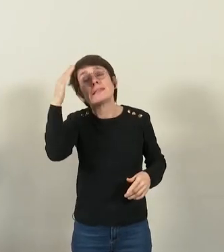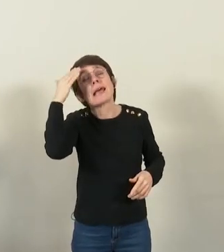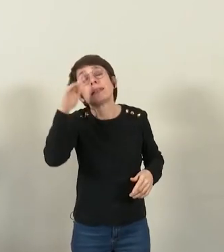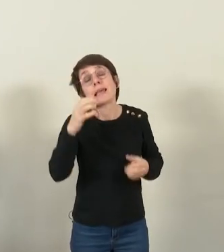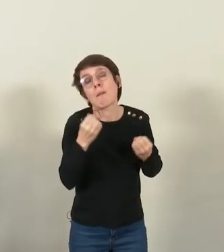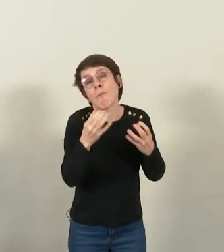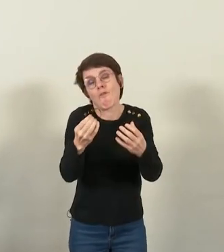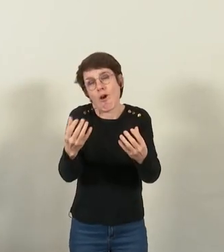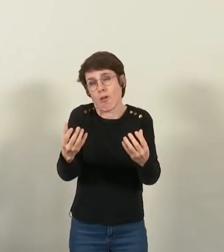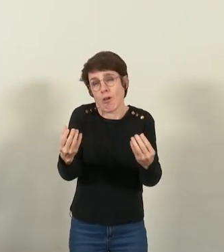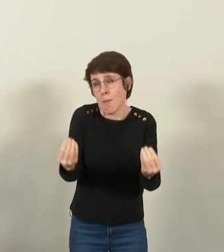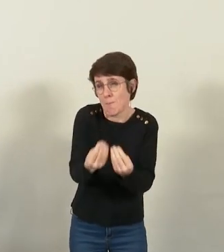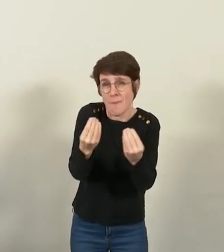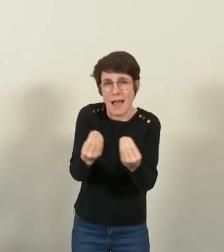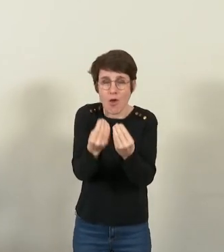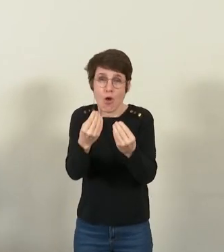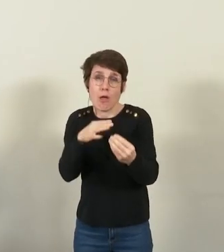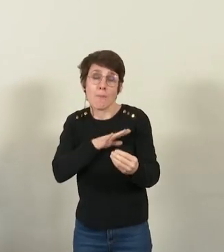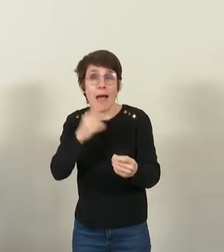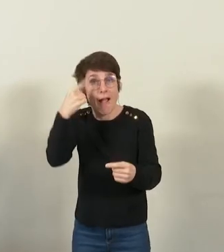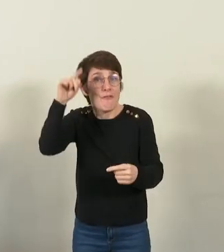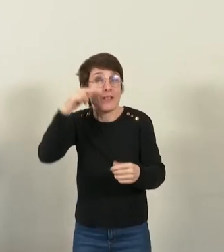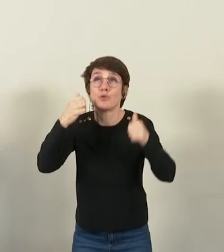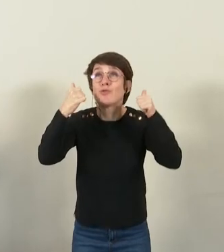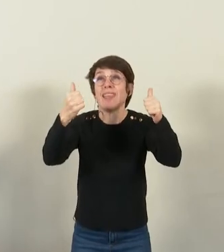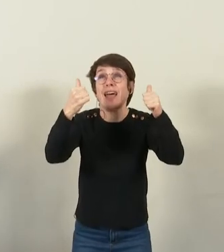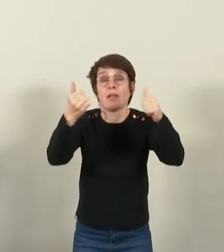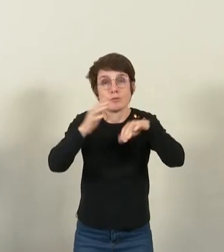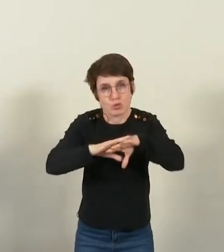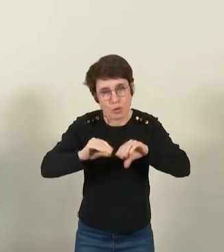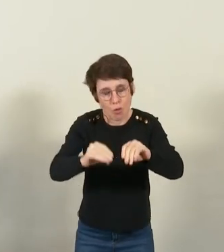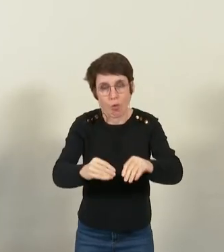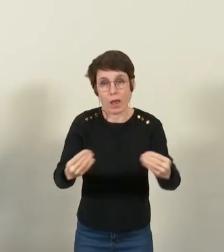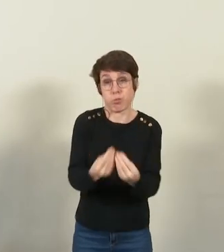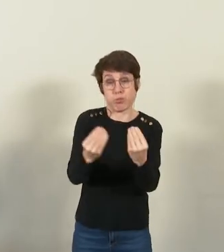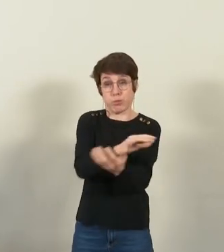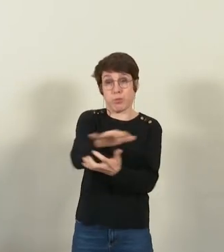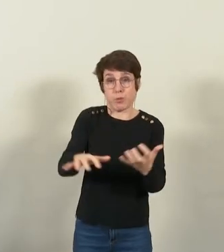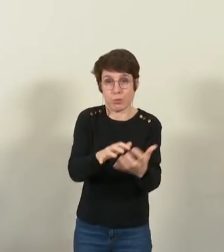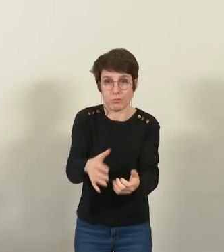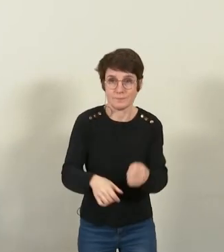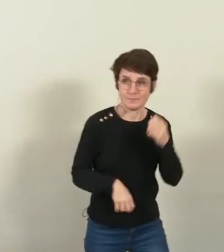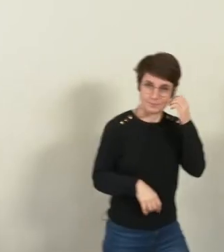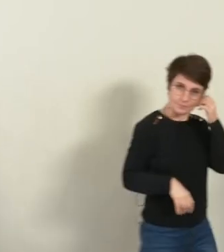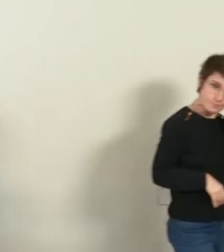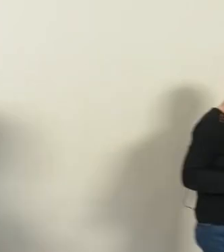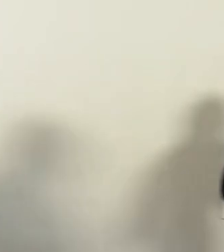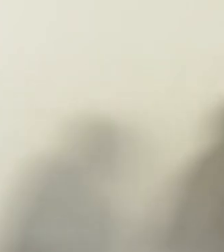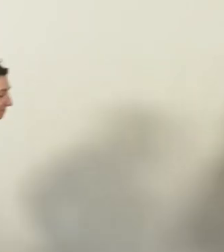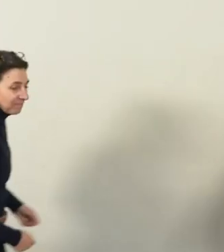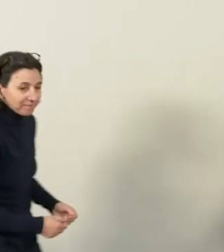habitants avec toujours les bonnes intentions afficher et du point de vue de la sécurité si on prend par exemple l'immeuble qui est